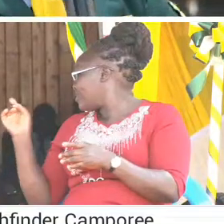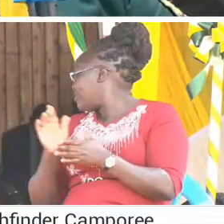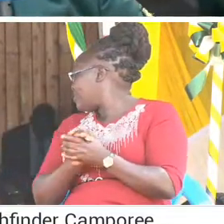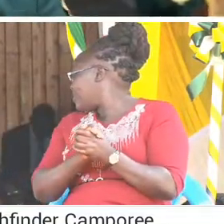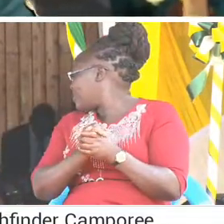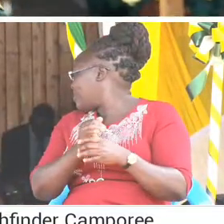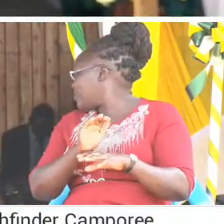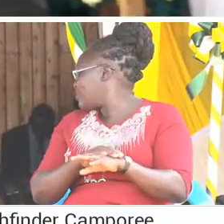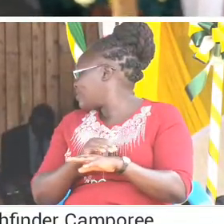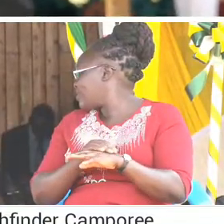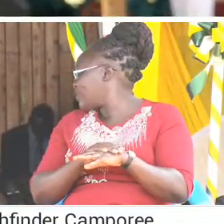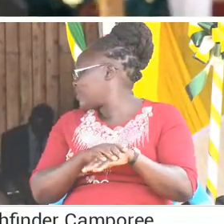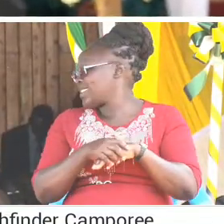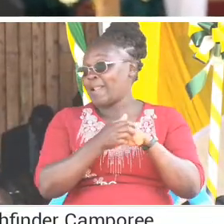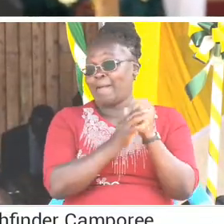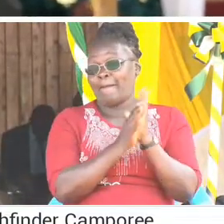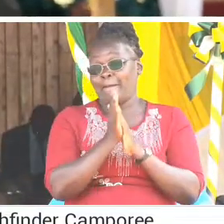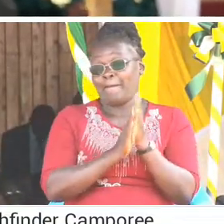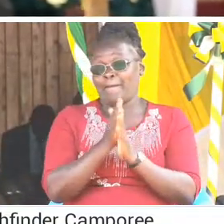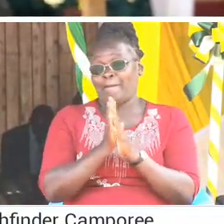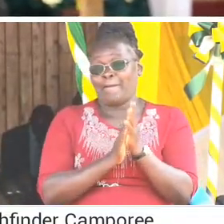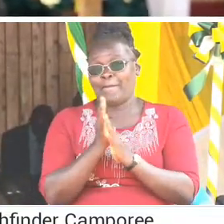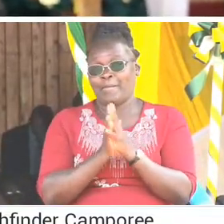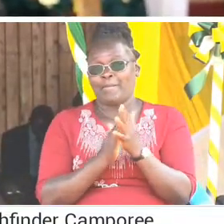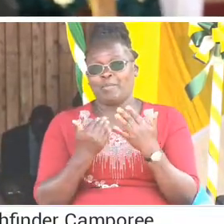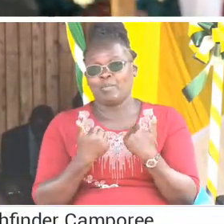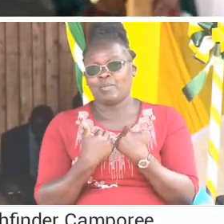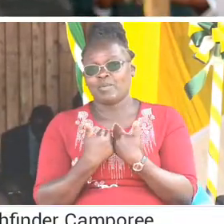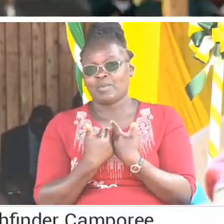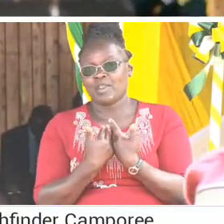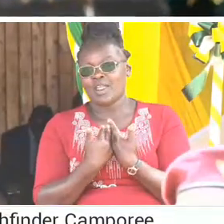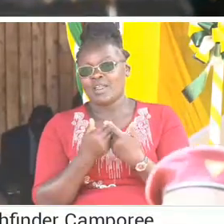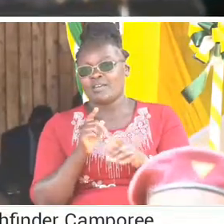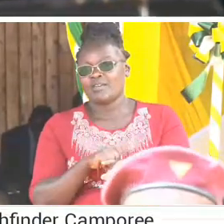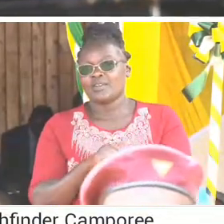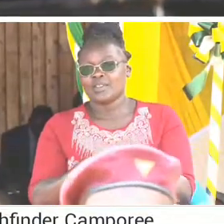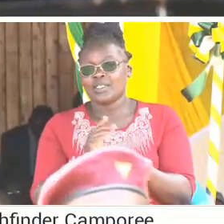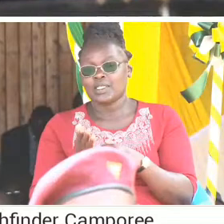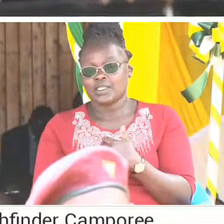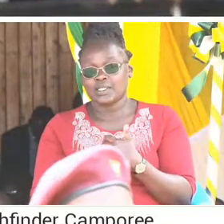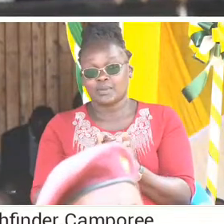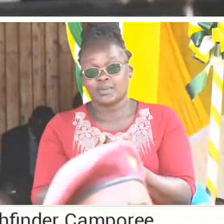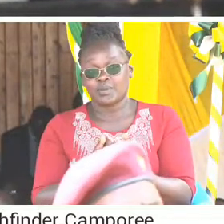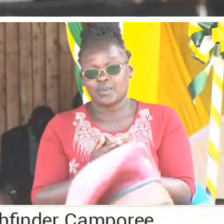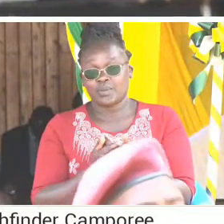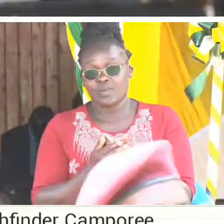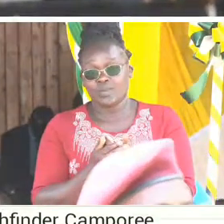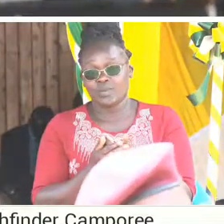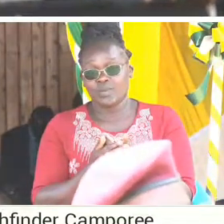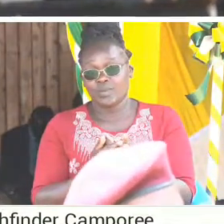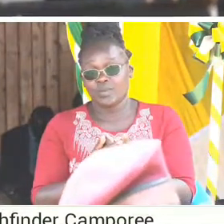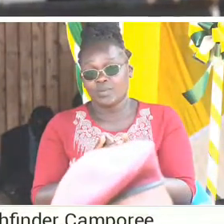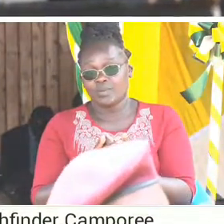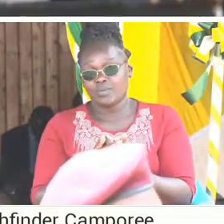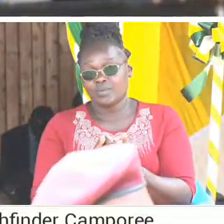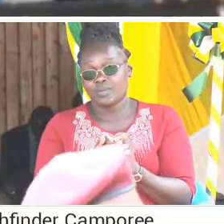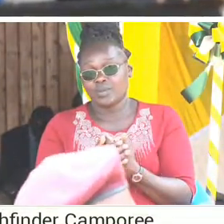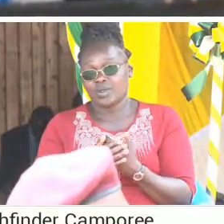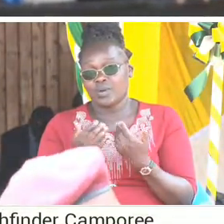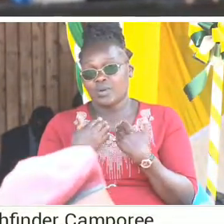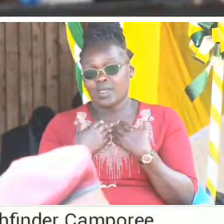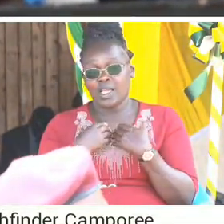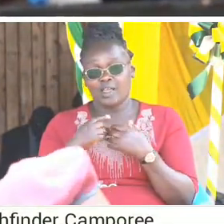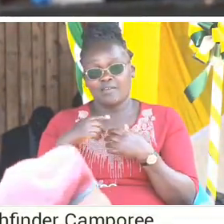Uwepo wetu hapa, nyakati za usiku kukiwa na baridi, nyakati za mchana kukiwa na jua